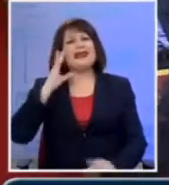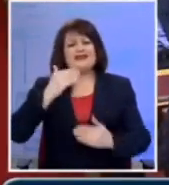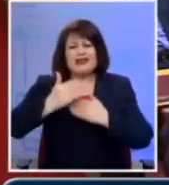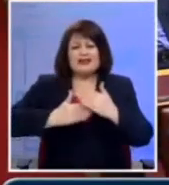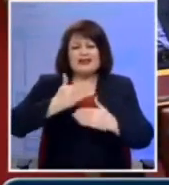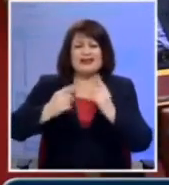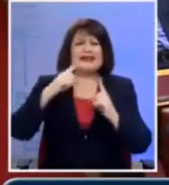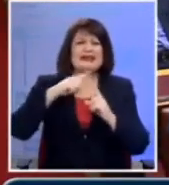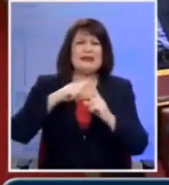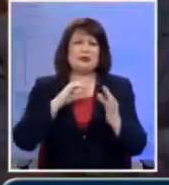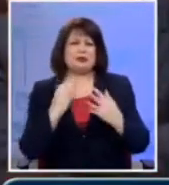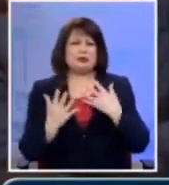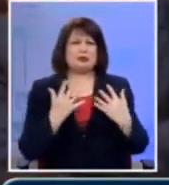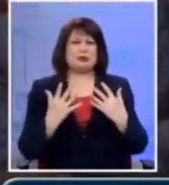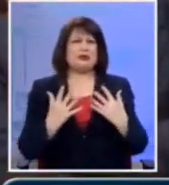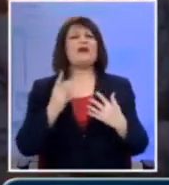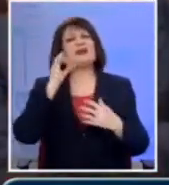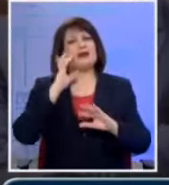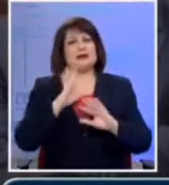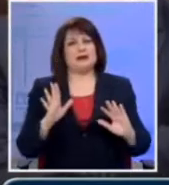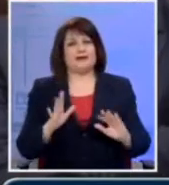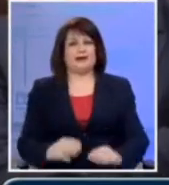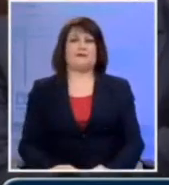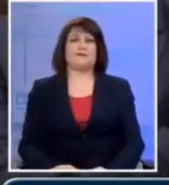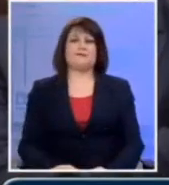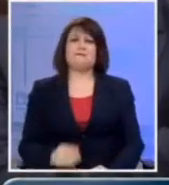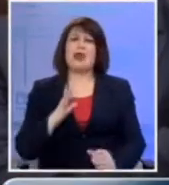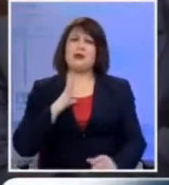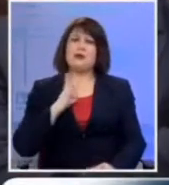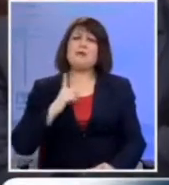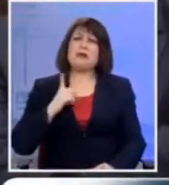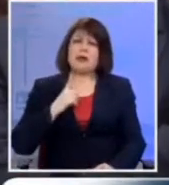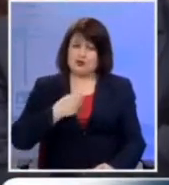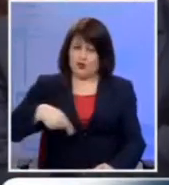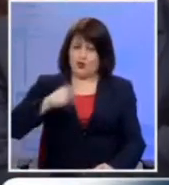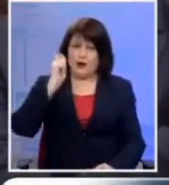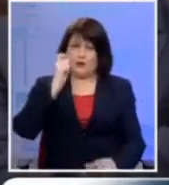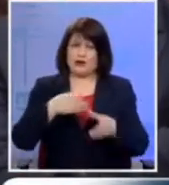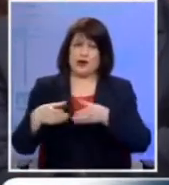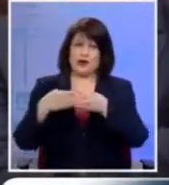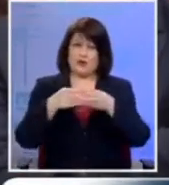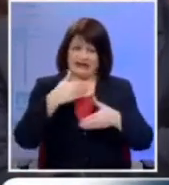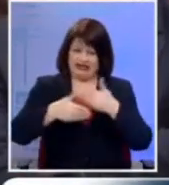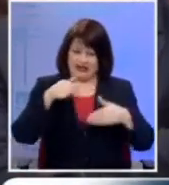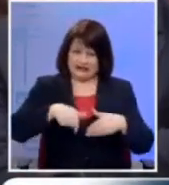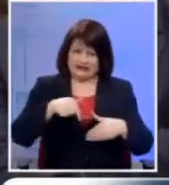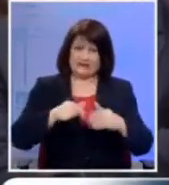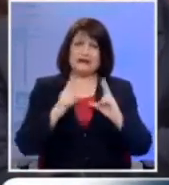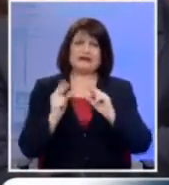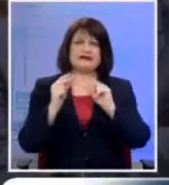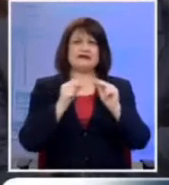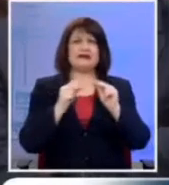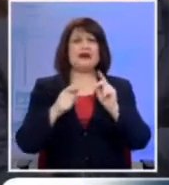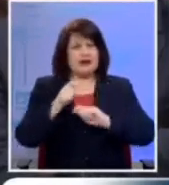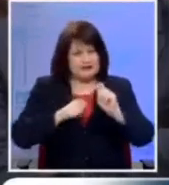τύπου τερτύπια. Θα περίμενε όλα τα κόμματα να συμφωνήσουμε μέσα από μια διαδικασία σήμερα στη συγκρότηση